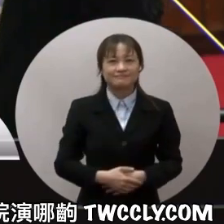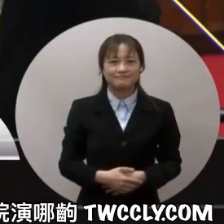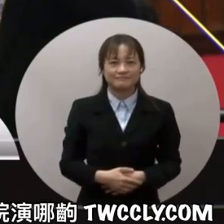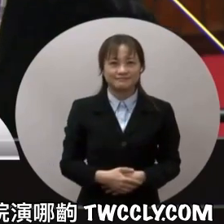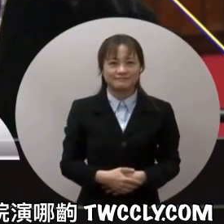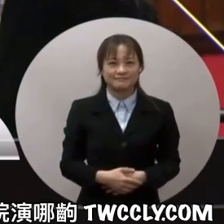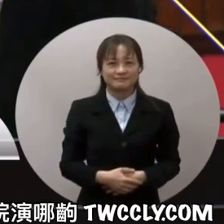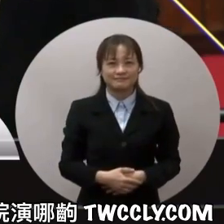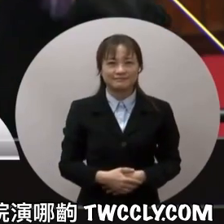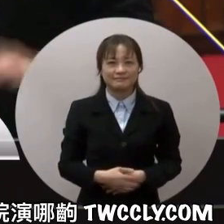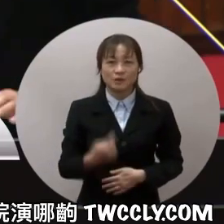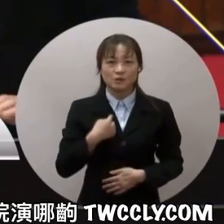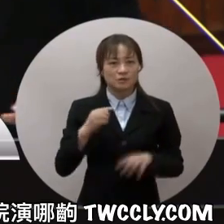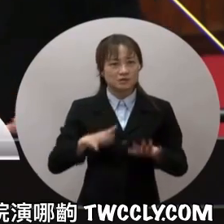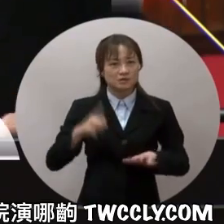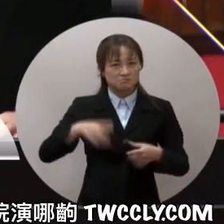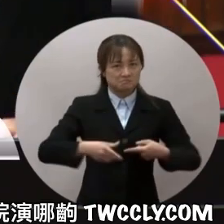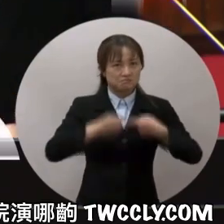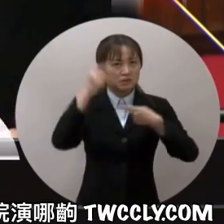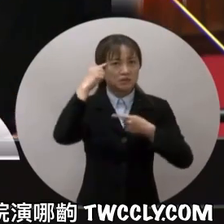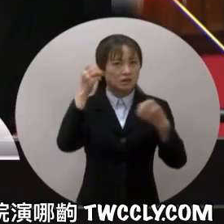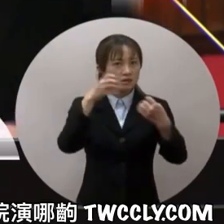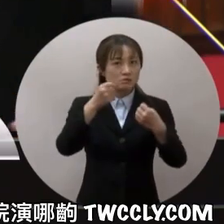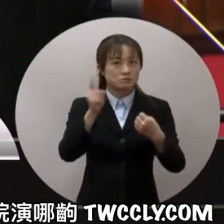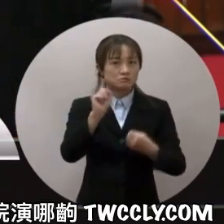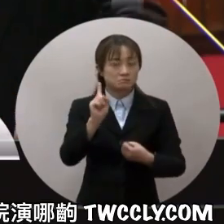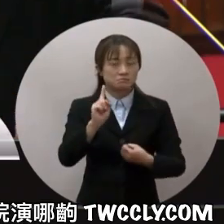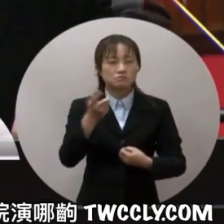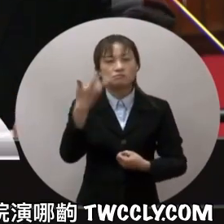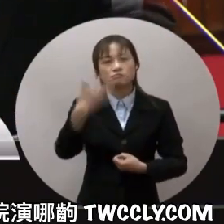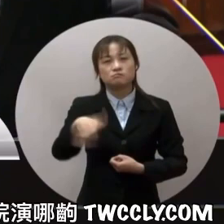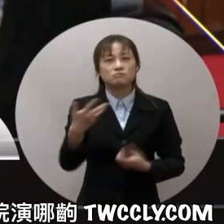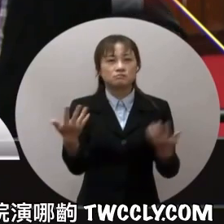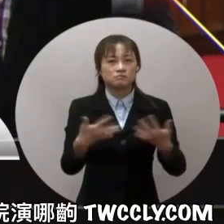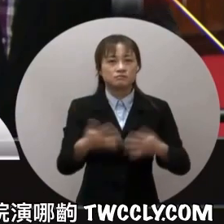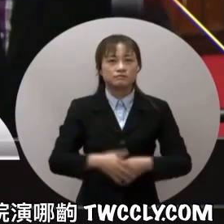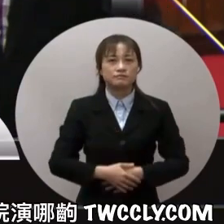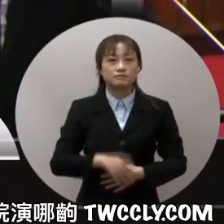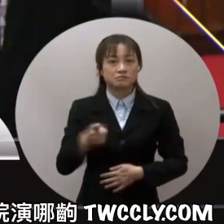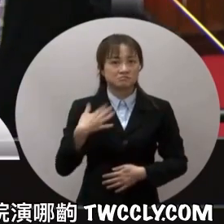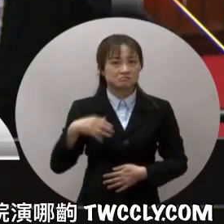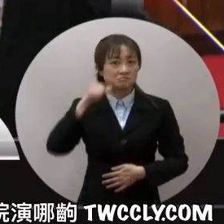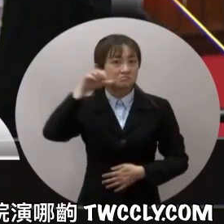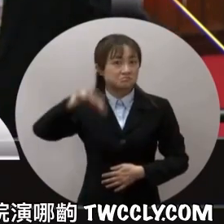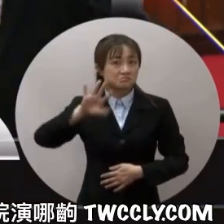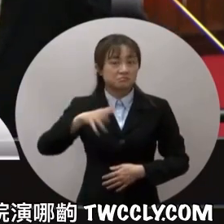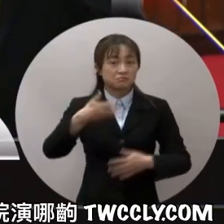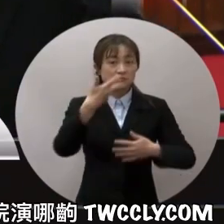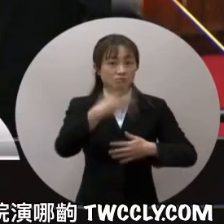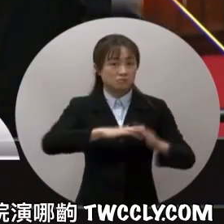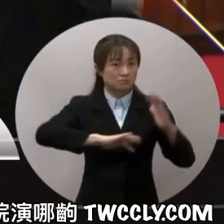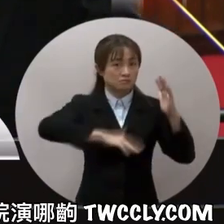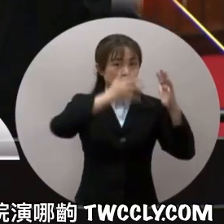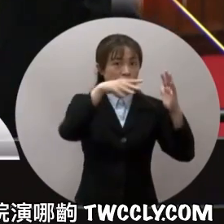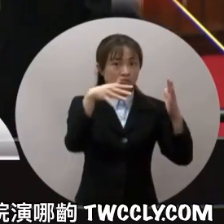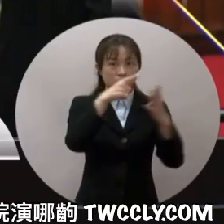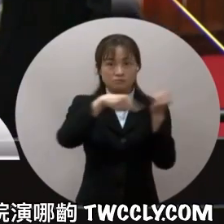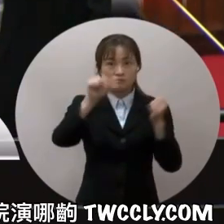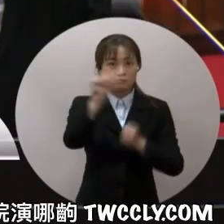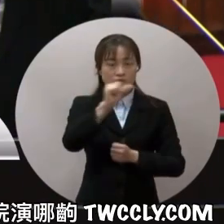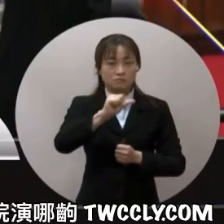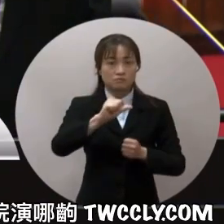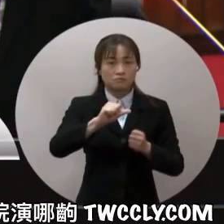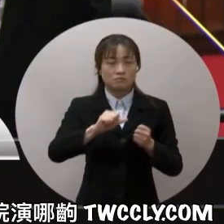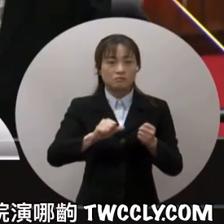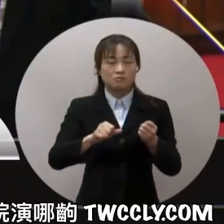我今天第一次要跟您討論水的問題你知道廟裡管有五座水庫佔前線的17